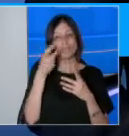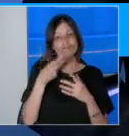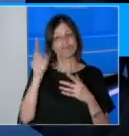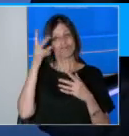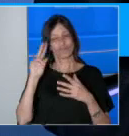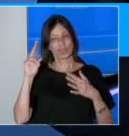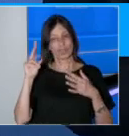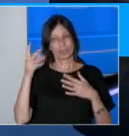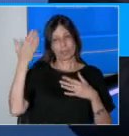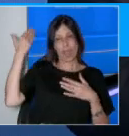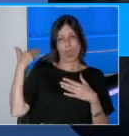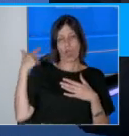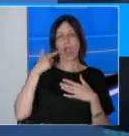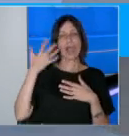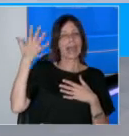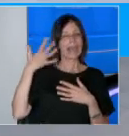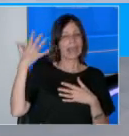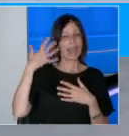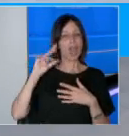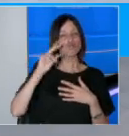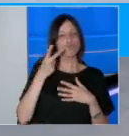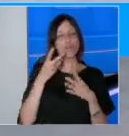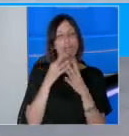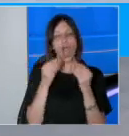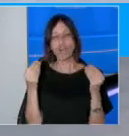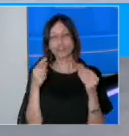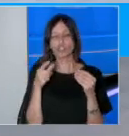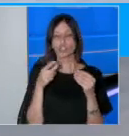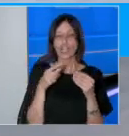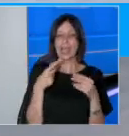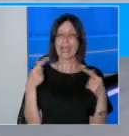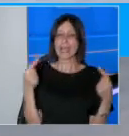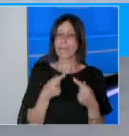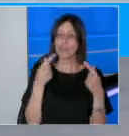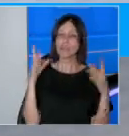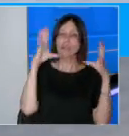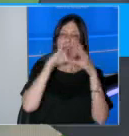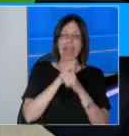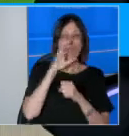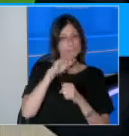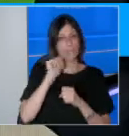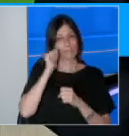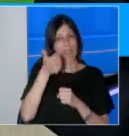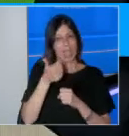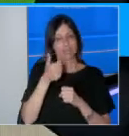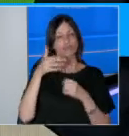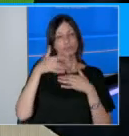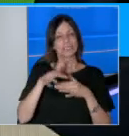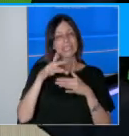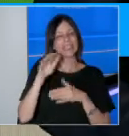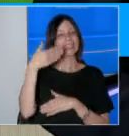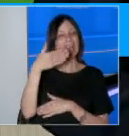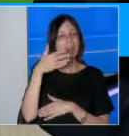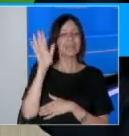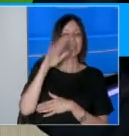מאחוריך, שברקע שוב חשש לאימותים הלילה וגם מחר, שמצד הדגלים עובר